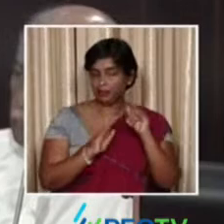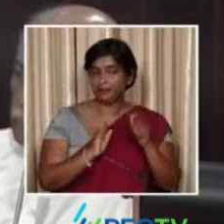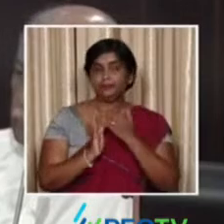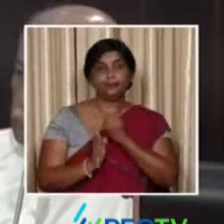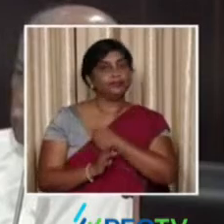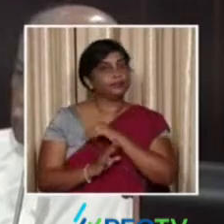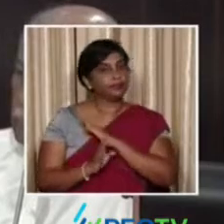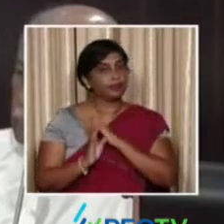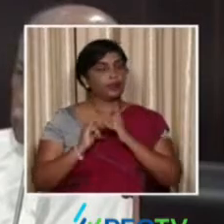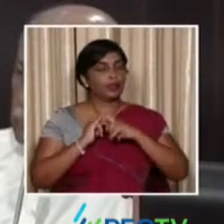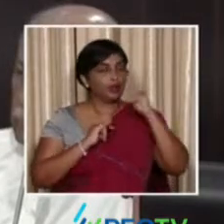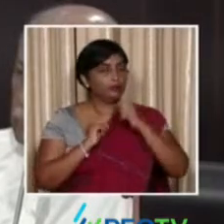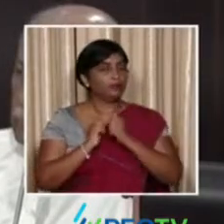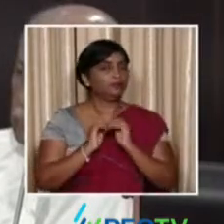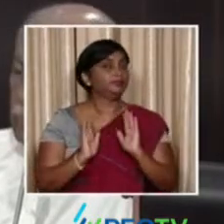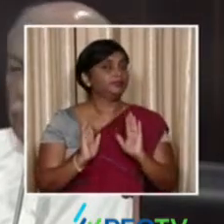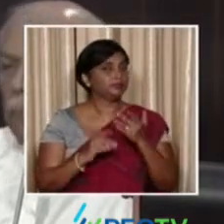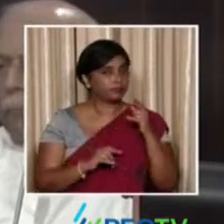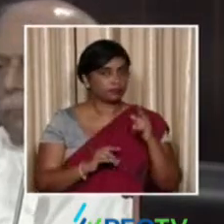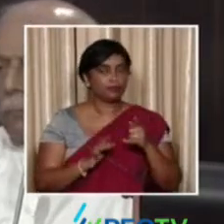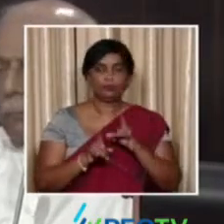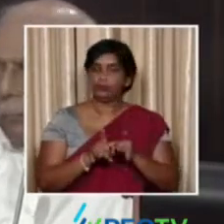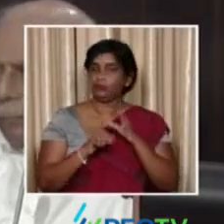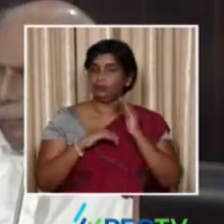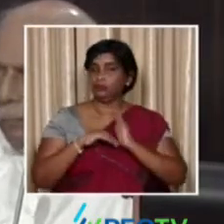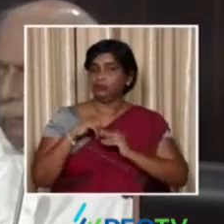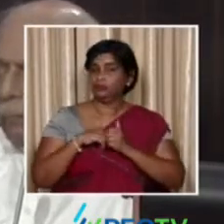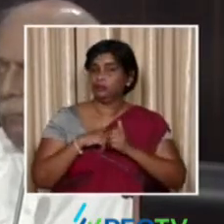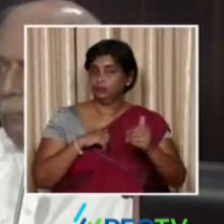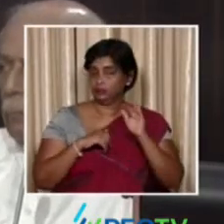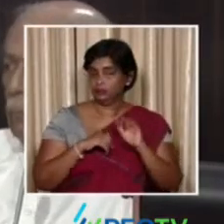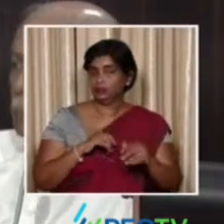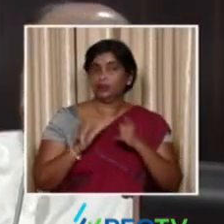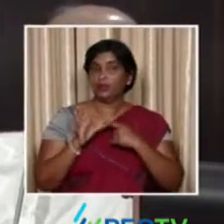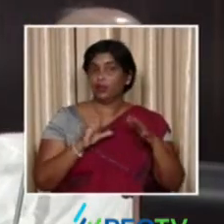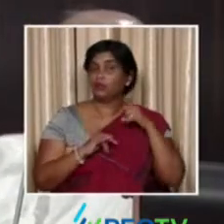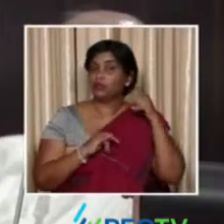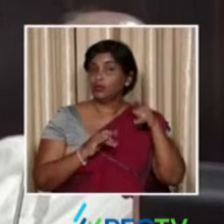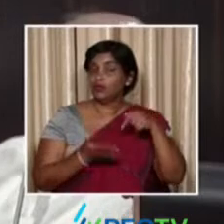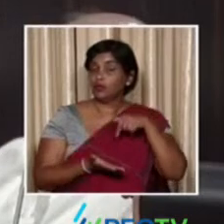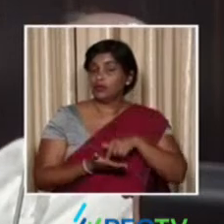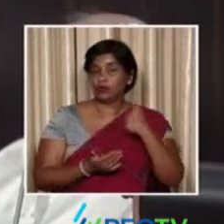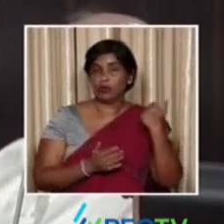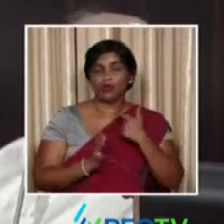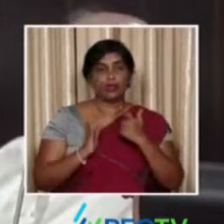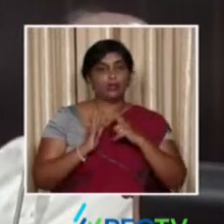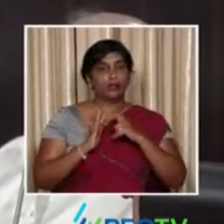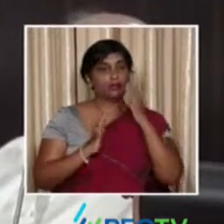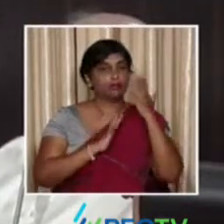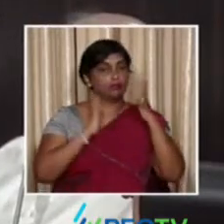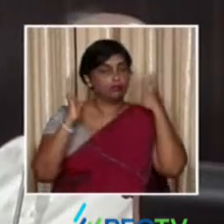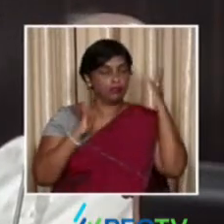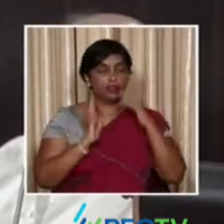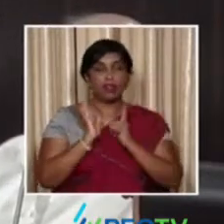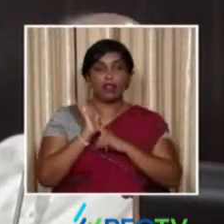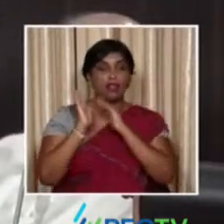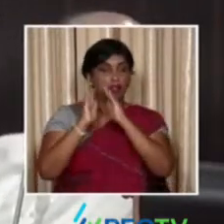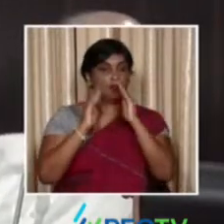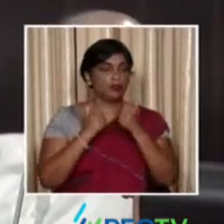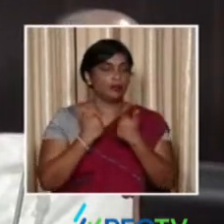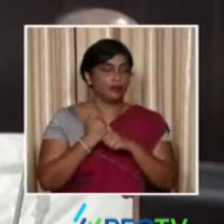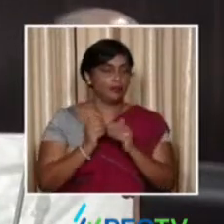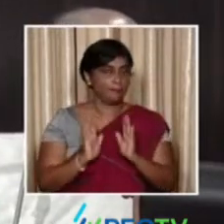විහාර විශ්වවිද්‍යාලය පිහිටවීමට අනුපූරක කාර්යයක් ලෙස අනුරාධපුරයේ නවීන ජාත්‍යන්තර බෞද්ධ පුස්තකාලයක්